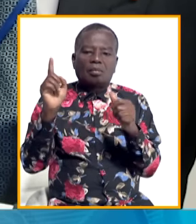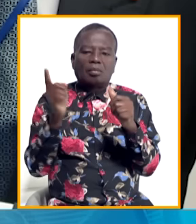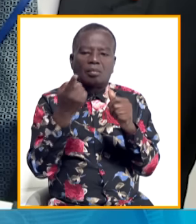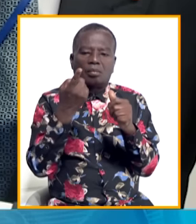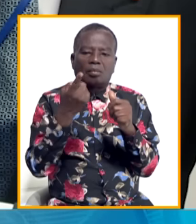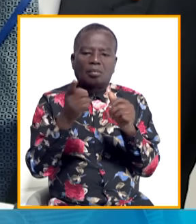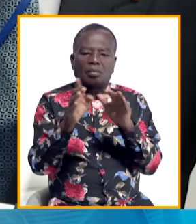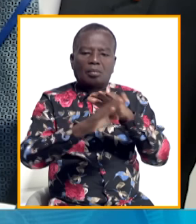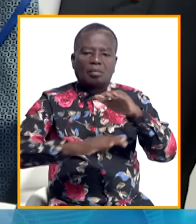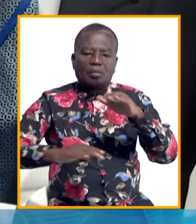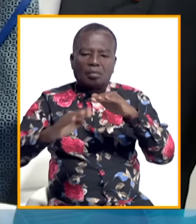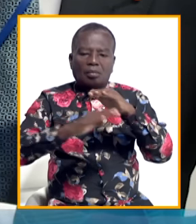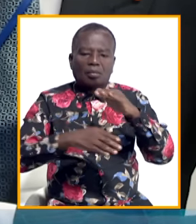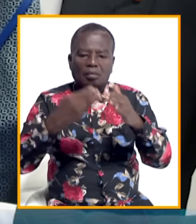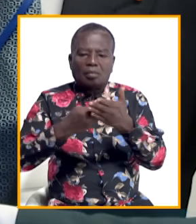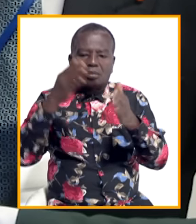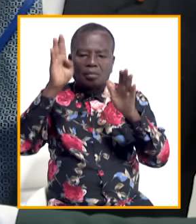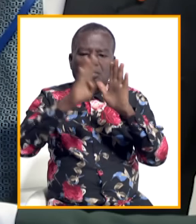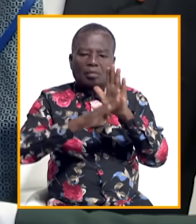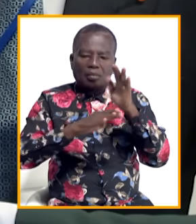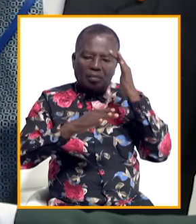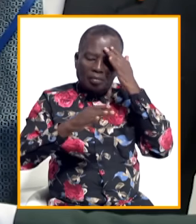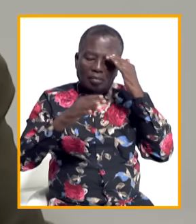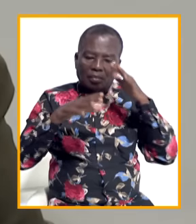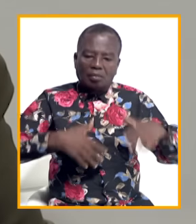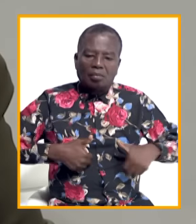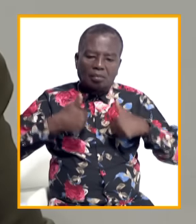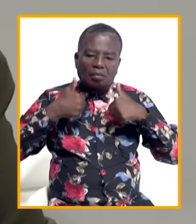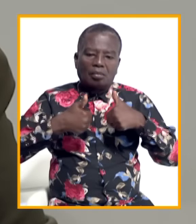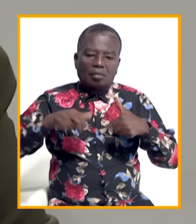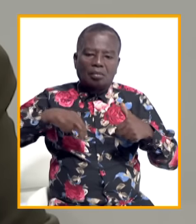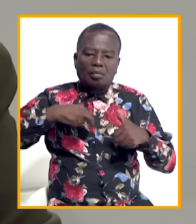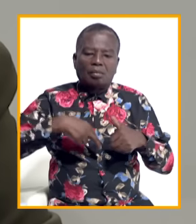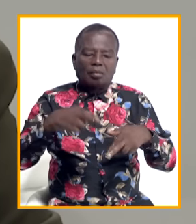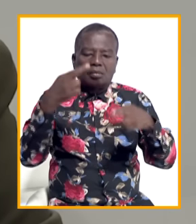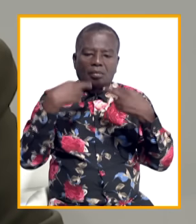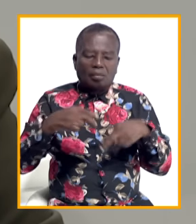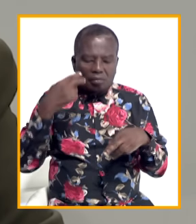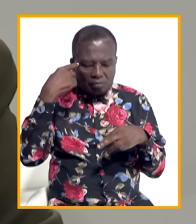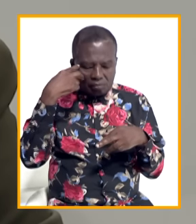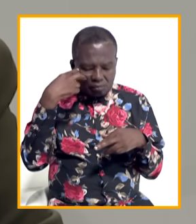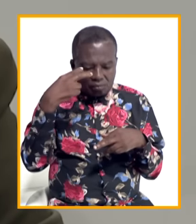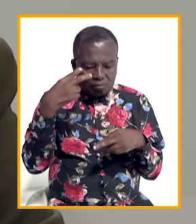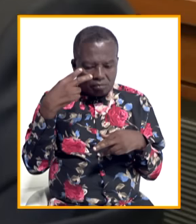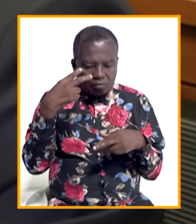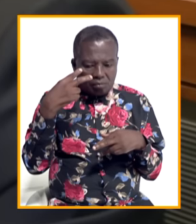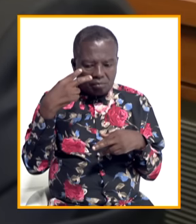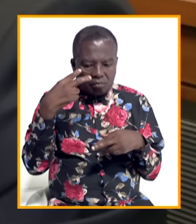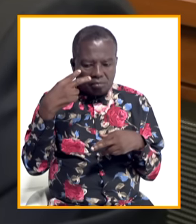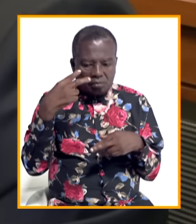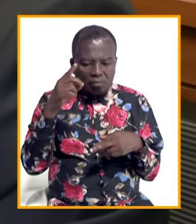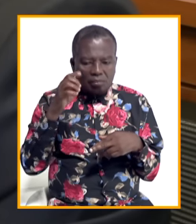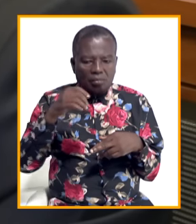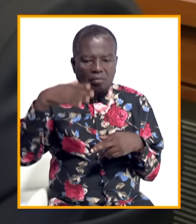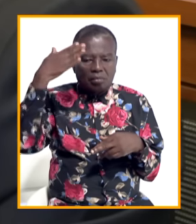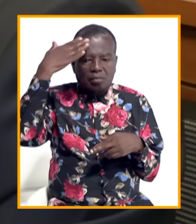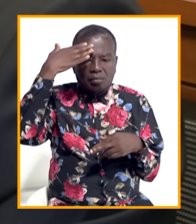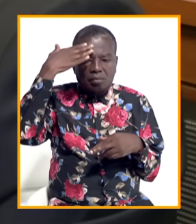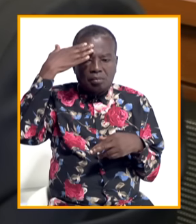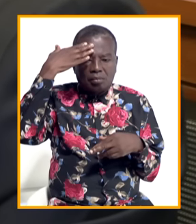source de financement de la santé. Nous sommes venus nous imprégner des